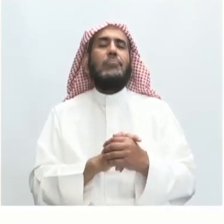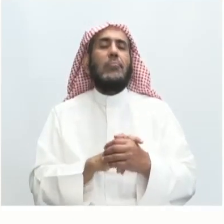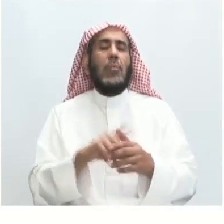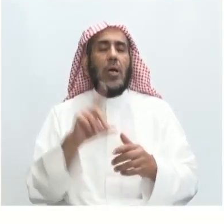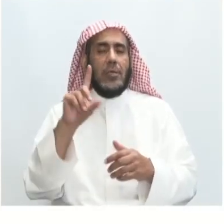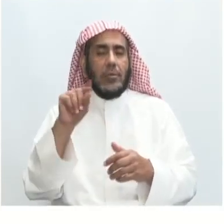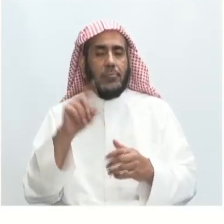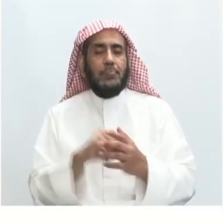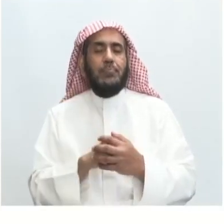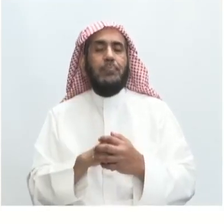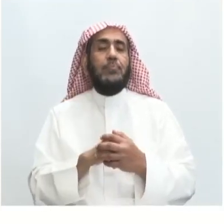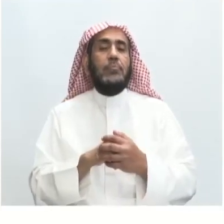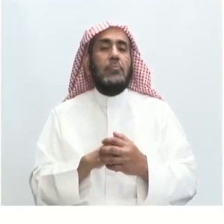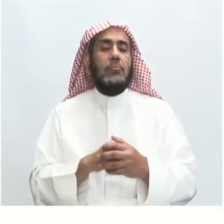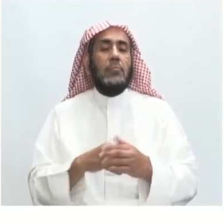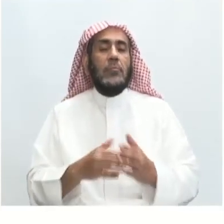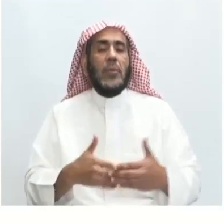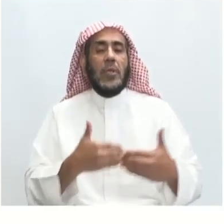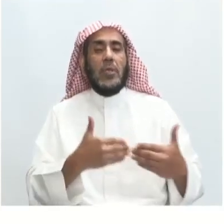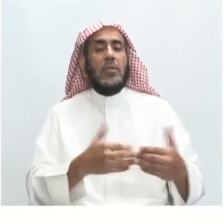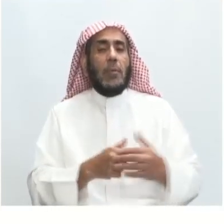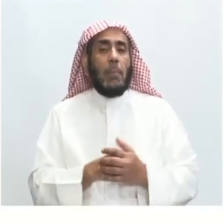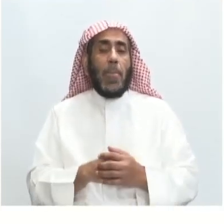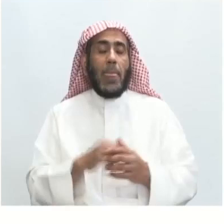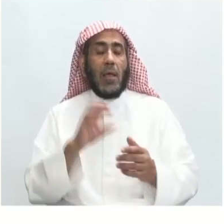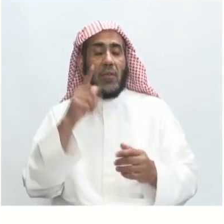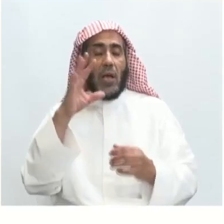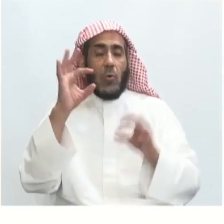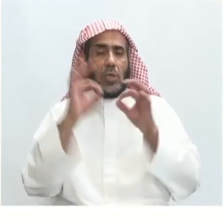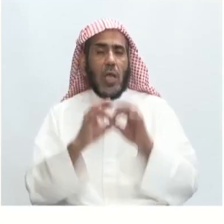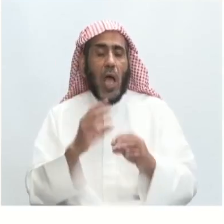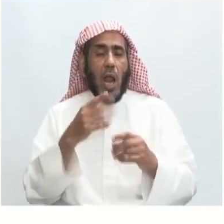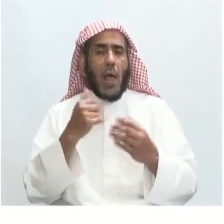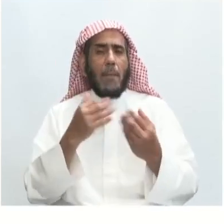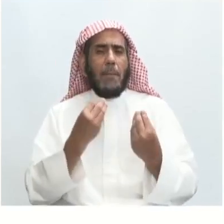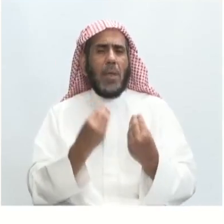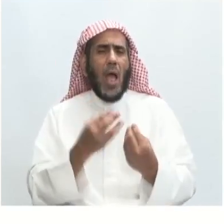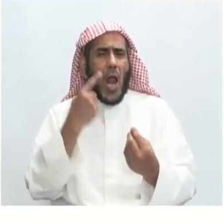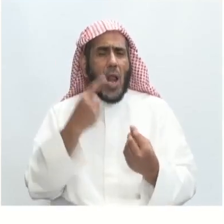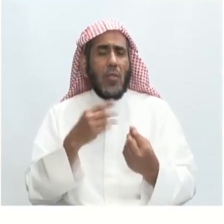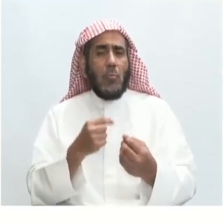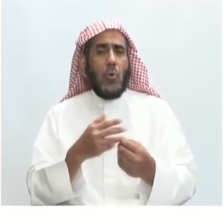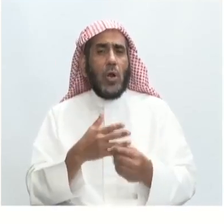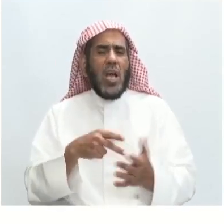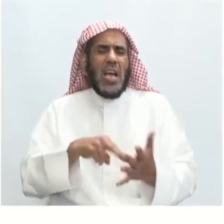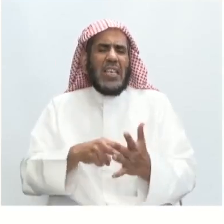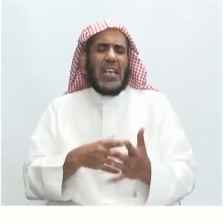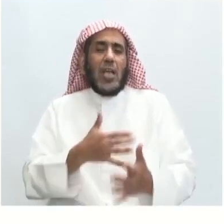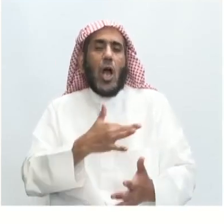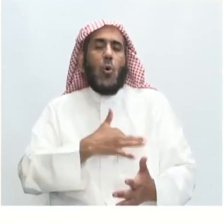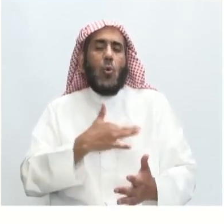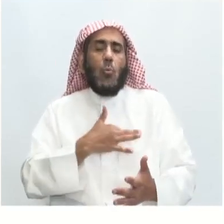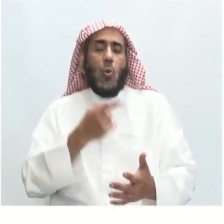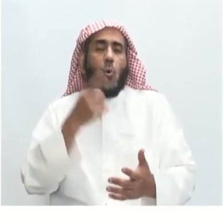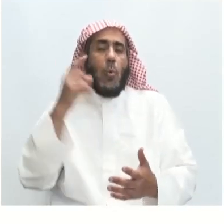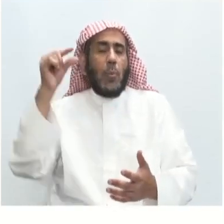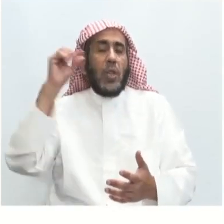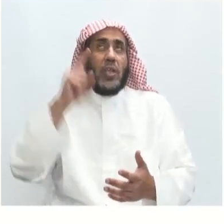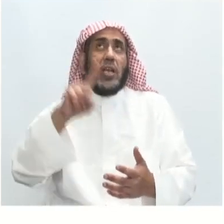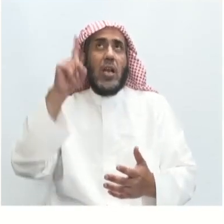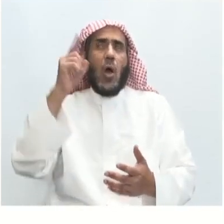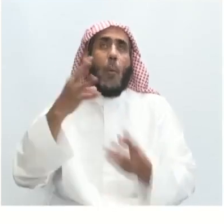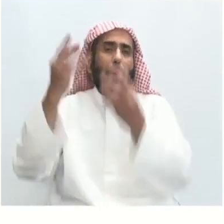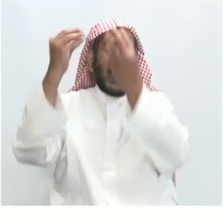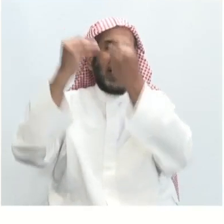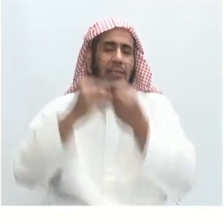احسنت نستكمل ها لاحظ هنا في قوله تعالى الم يعني الذين امنوا ان تخشعا قلوبهم لذكر الله وما نزل من الحق